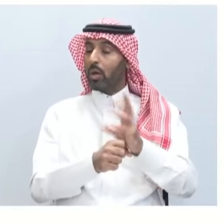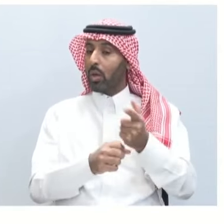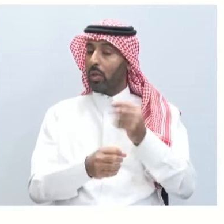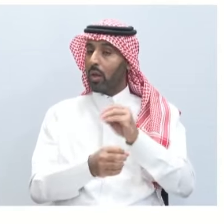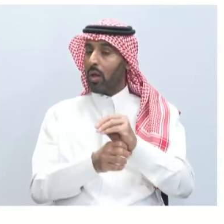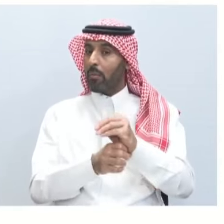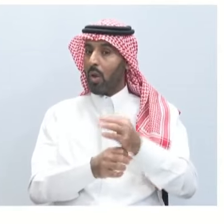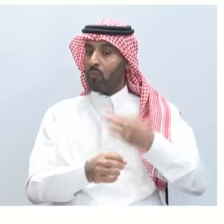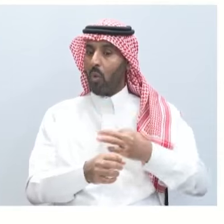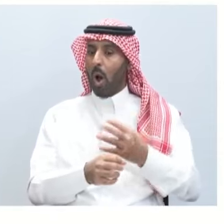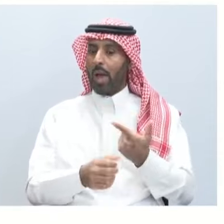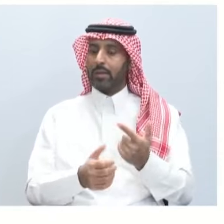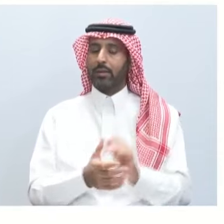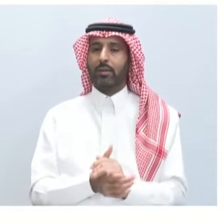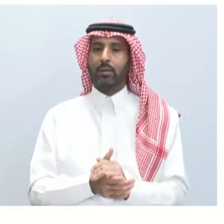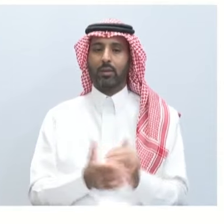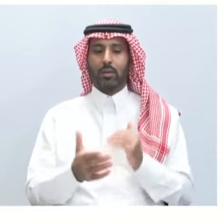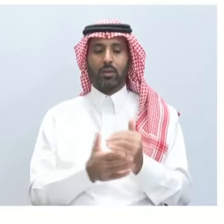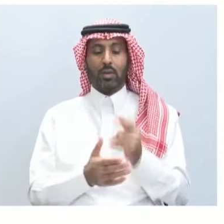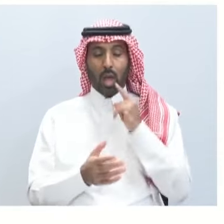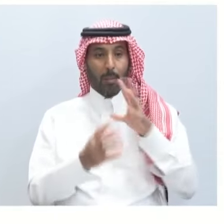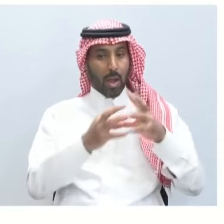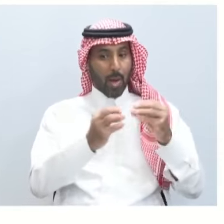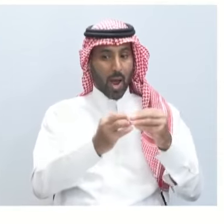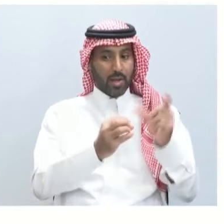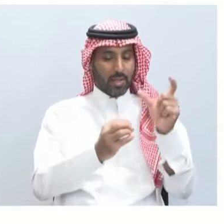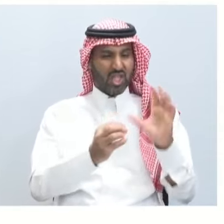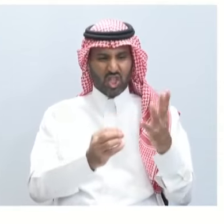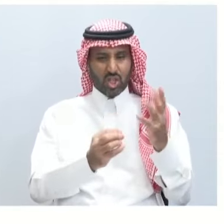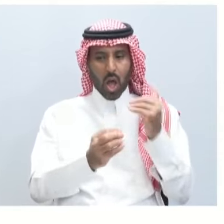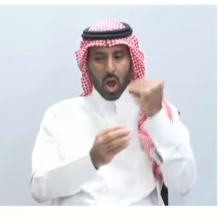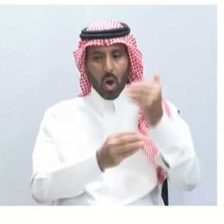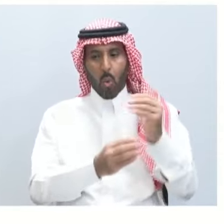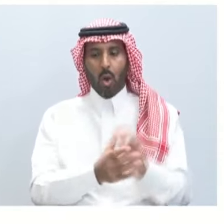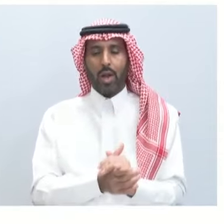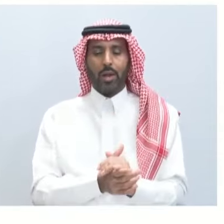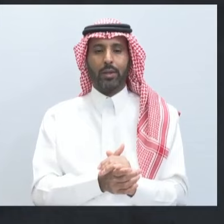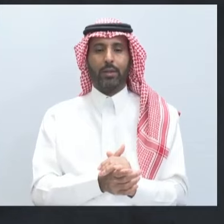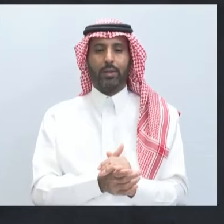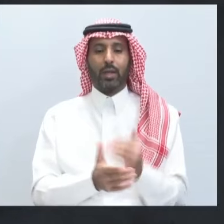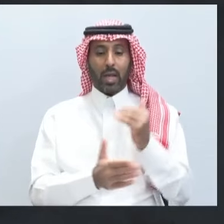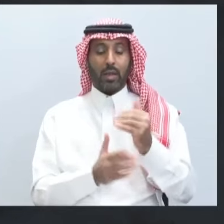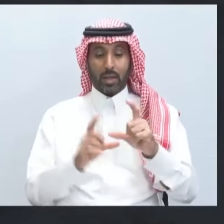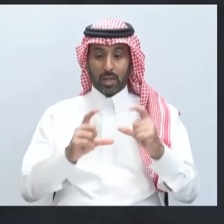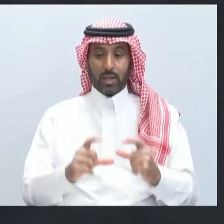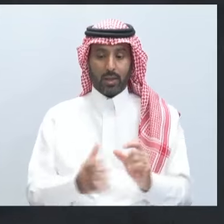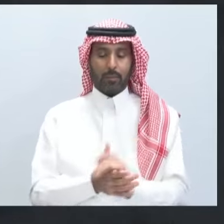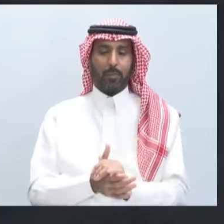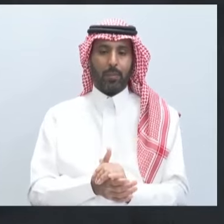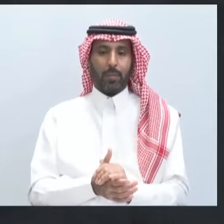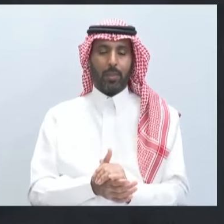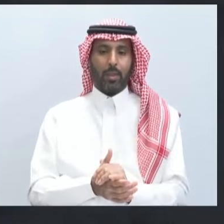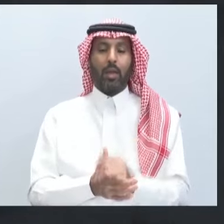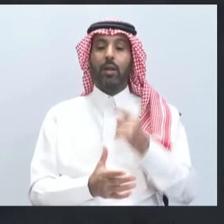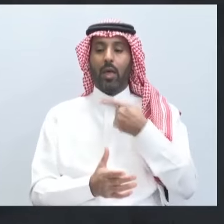و شيء من المعاني الجديده التي تعرفنا عليها خلال هذه الايات الان نريد ان